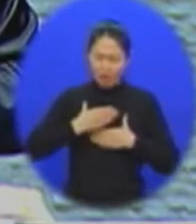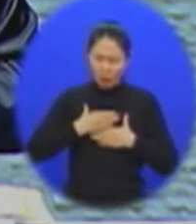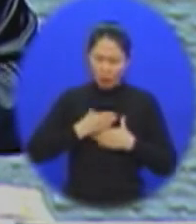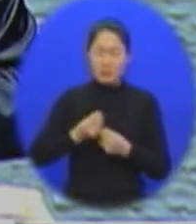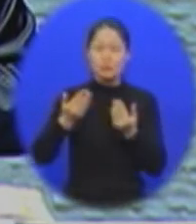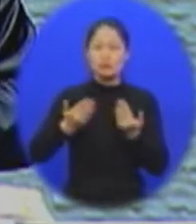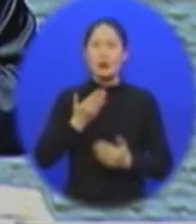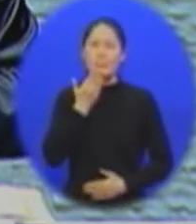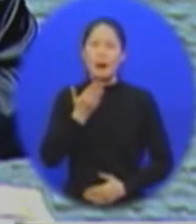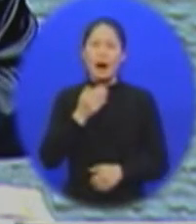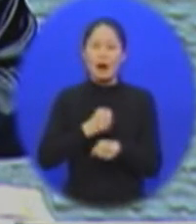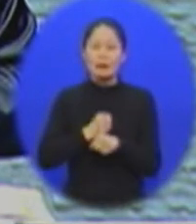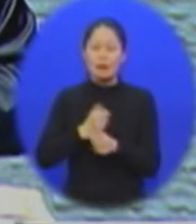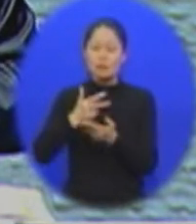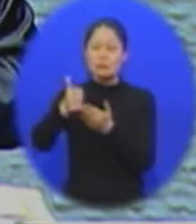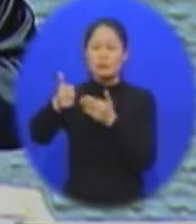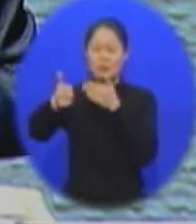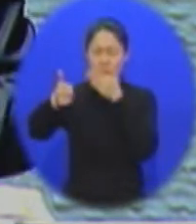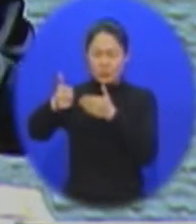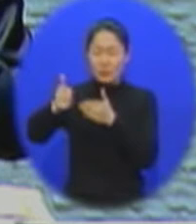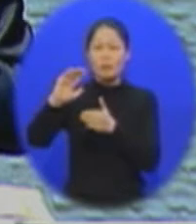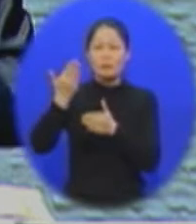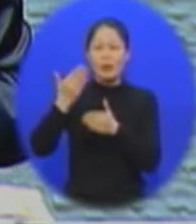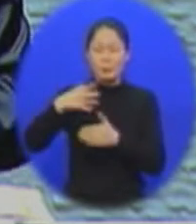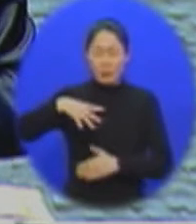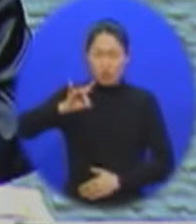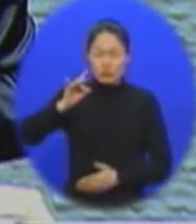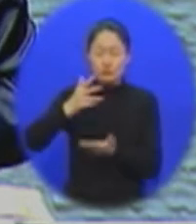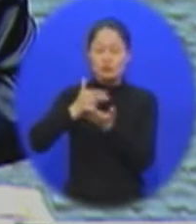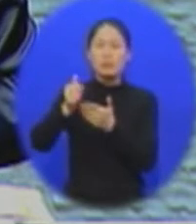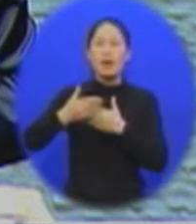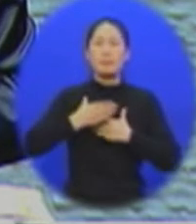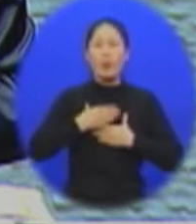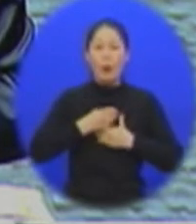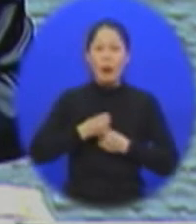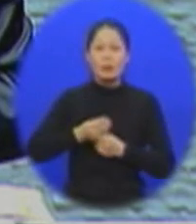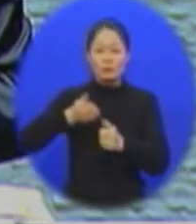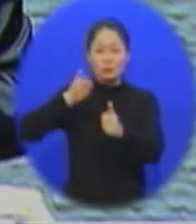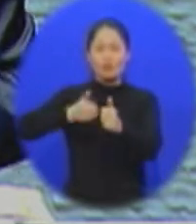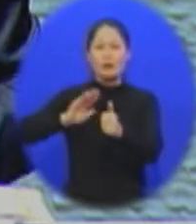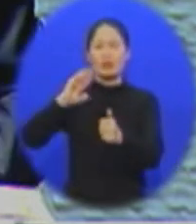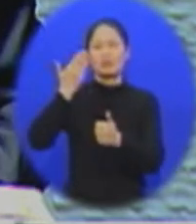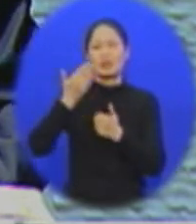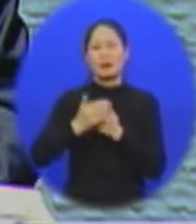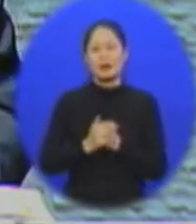주님께 구해야 합니다 먼저 주님의 평안을 구해야 되요